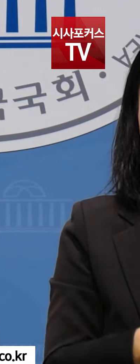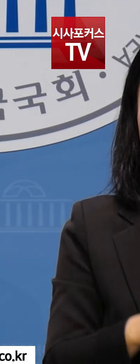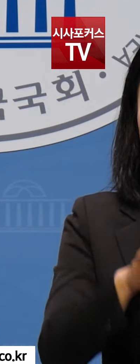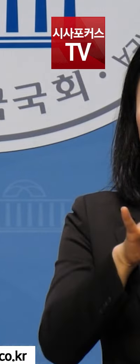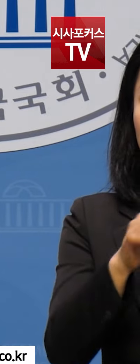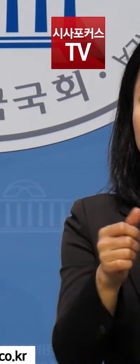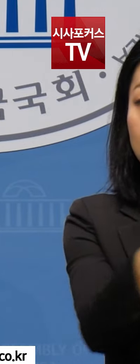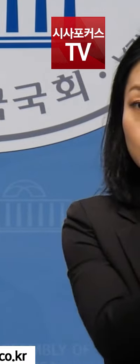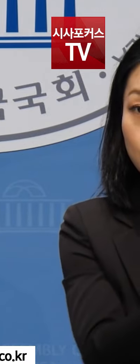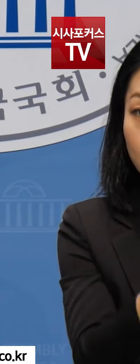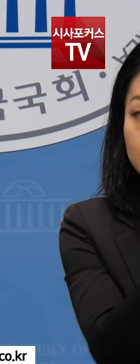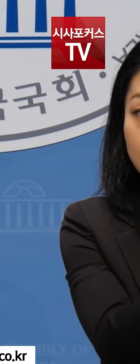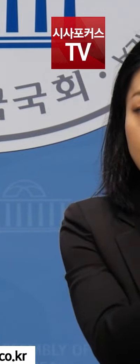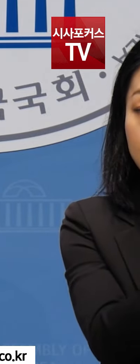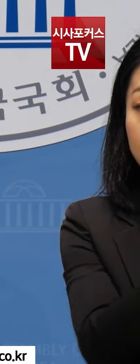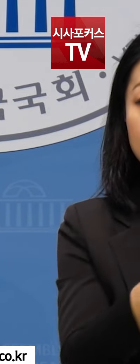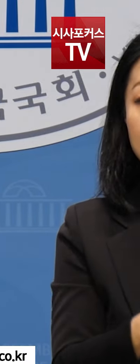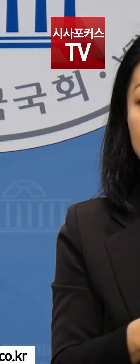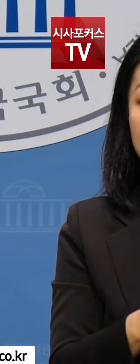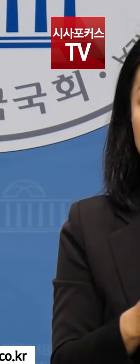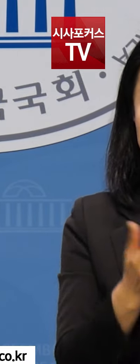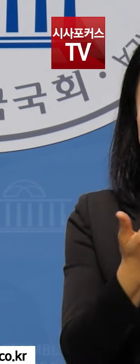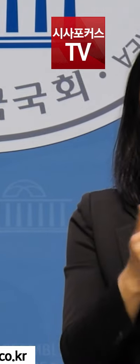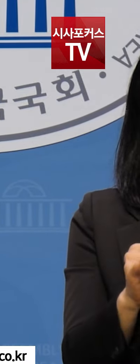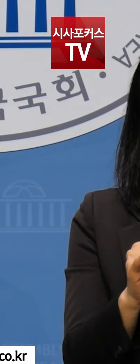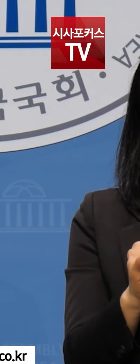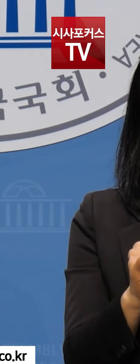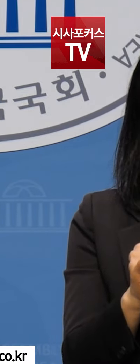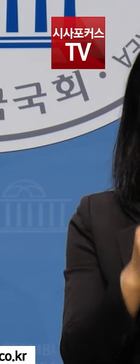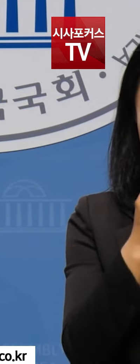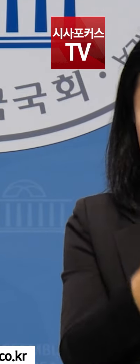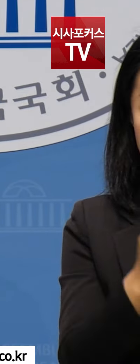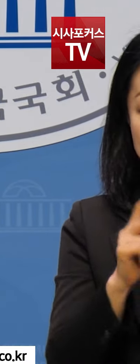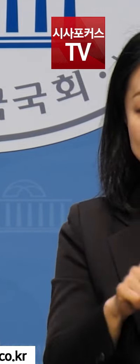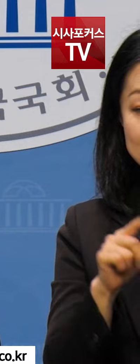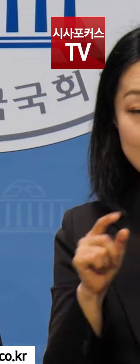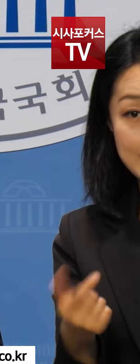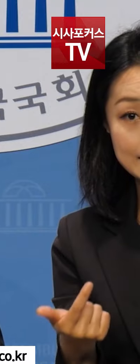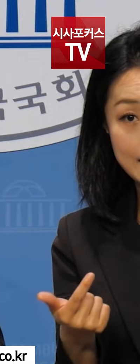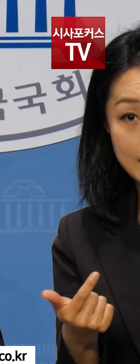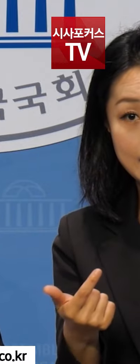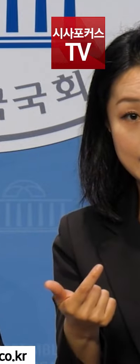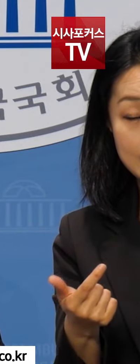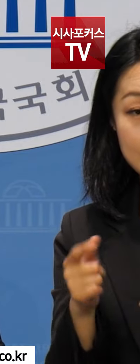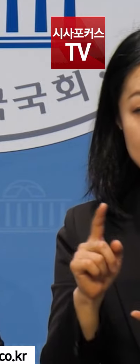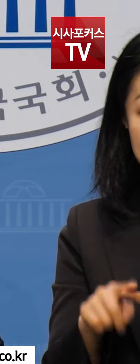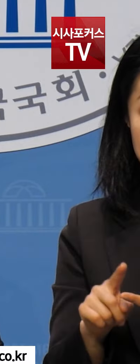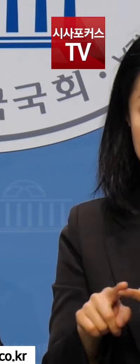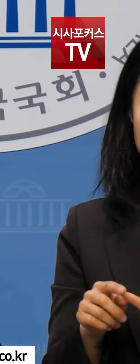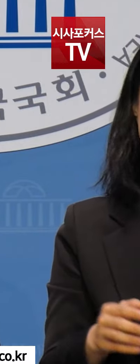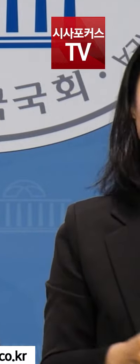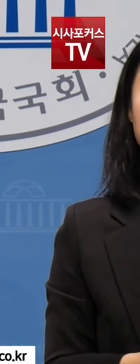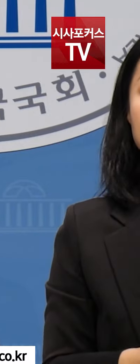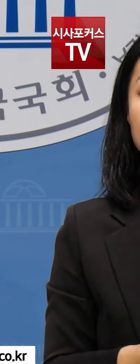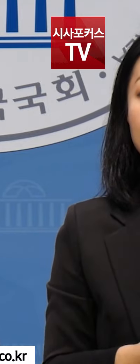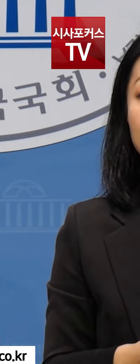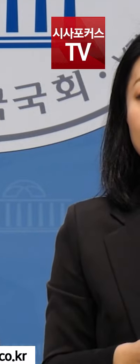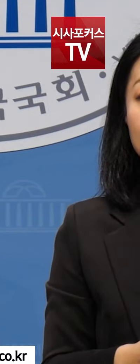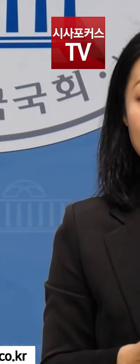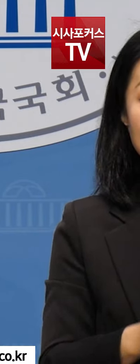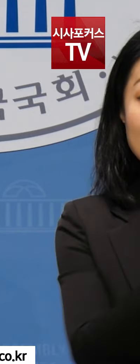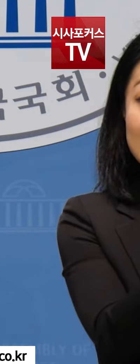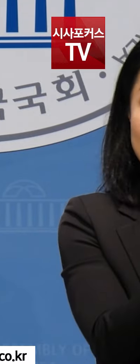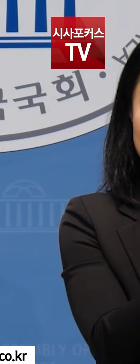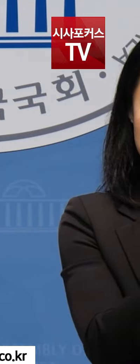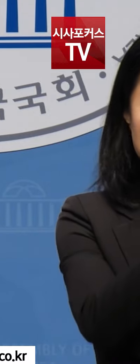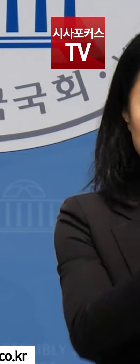분리징수를 위헌이라고 판단한 3인의 소수 의견조차 2인 체제의 위법성을 문제 삼는 부분은 전무했다는